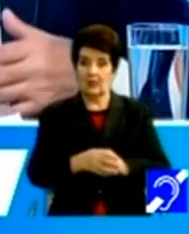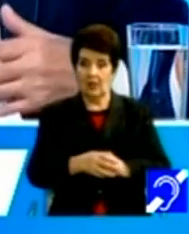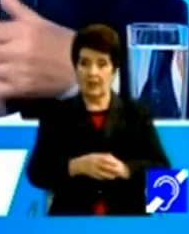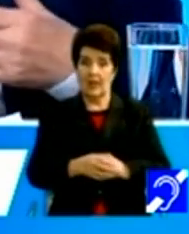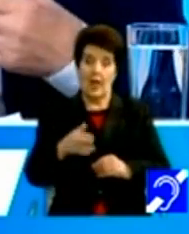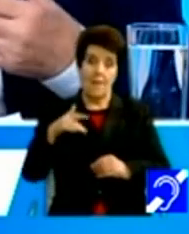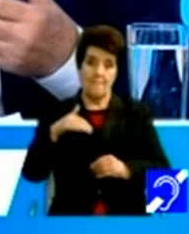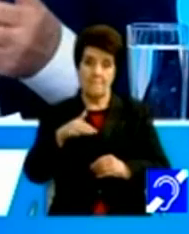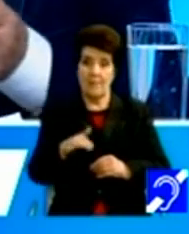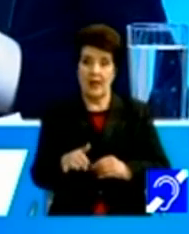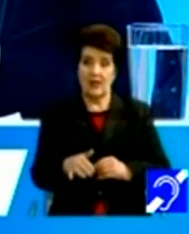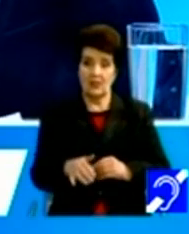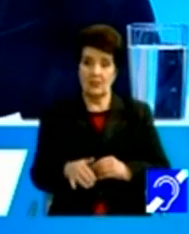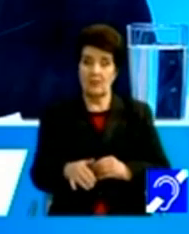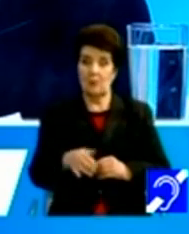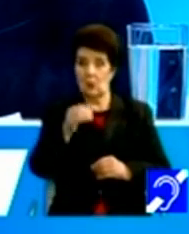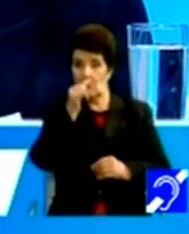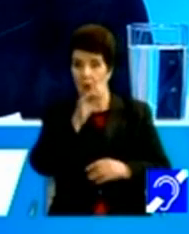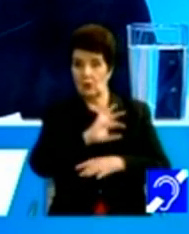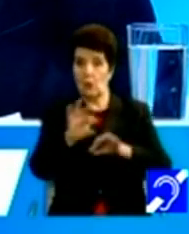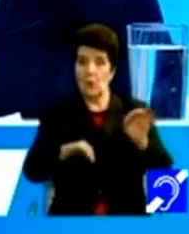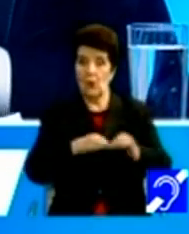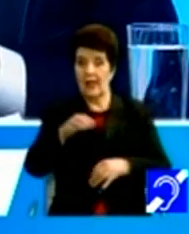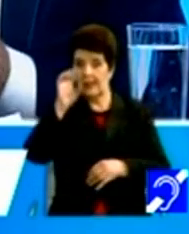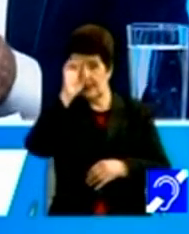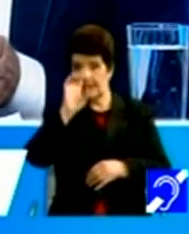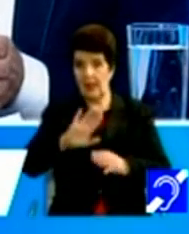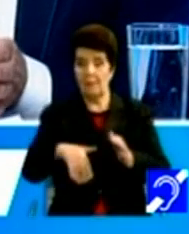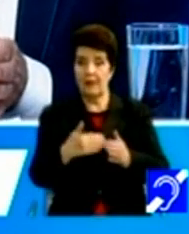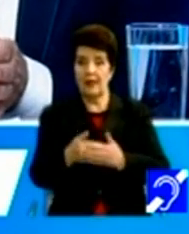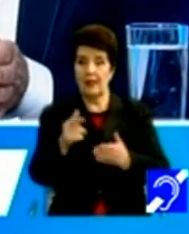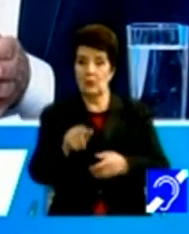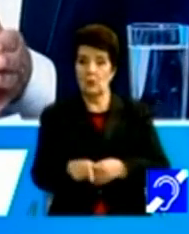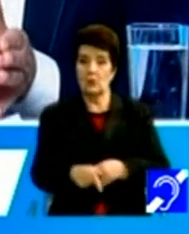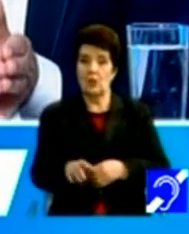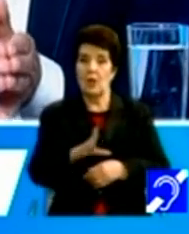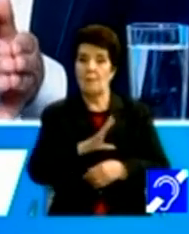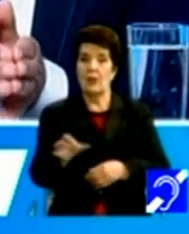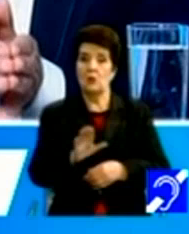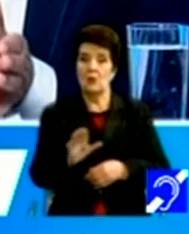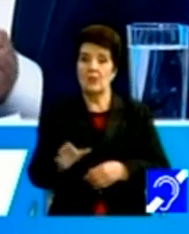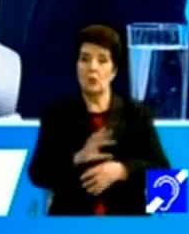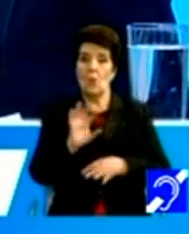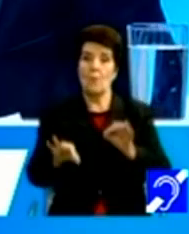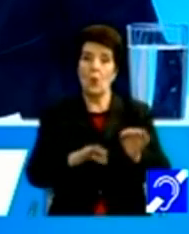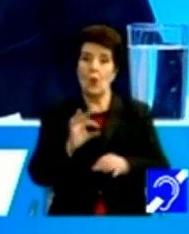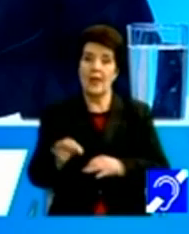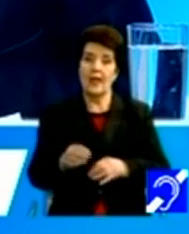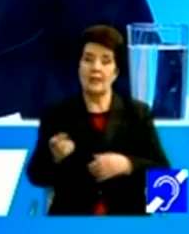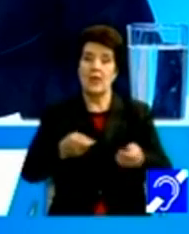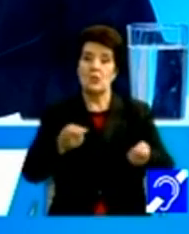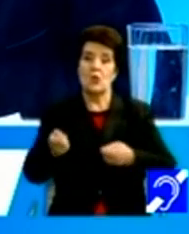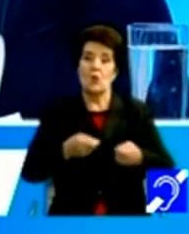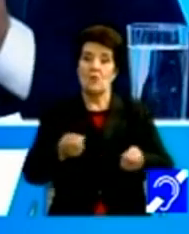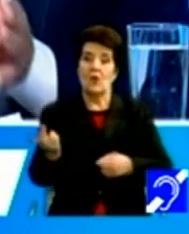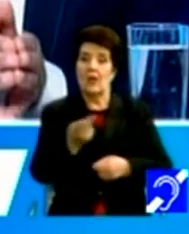merge în alegeri, nu poate fi un proiect de țară până atunci când nu există și un proiect între guvern